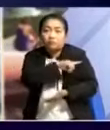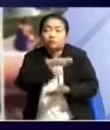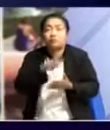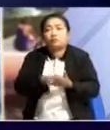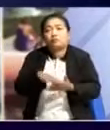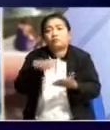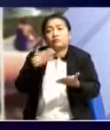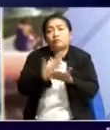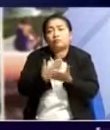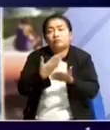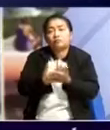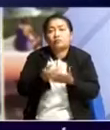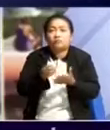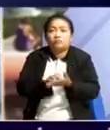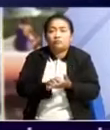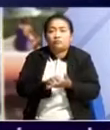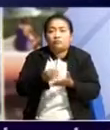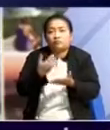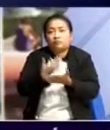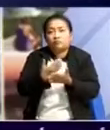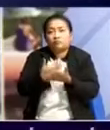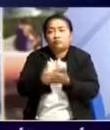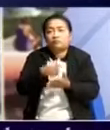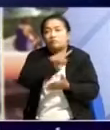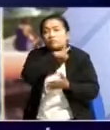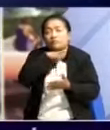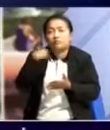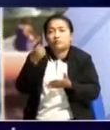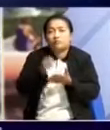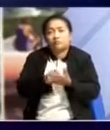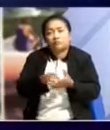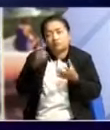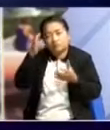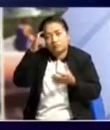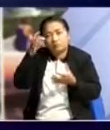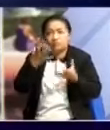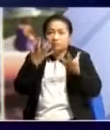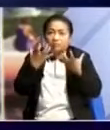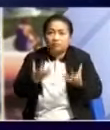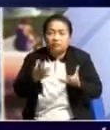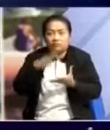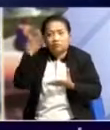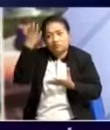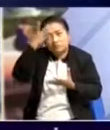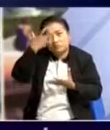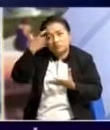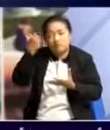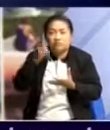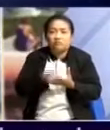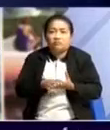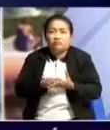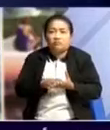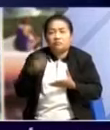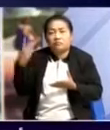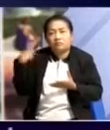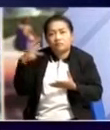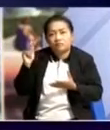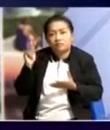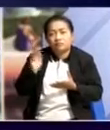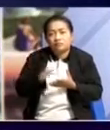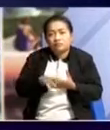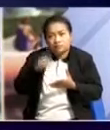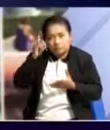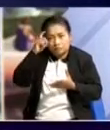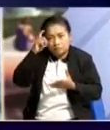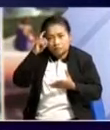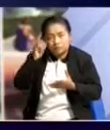วลาสูญเงินเนี่ยนะบางทีก็ต้องคิดกันนิดนึงนะคะคุณผู้ชมคะสำหรับในเรื่องของผลประโยชน์นะคะเราต้องคิดว่าการลงทุ